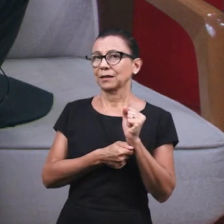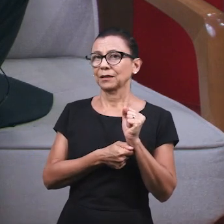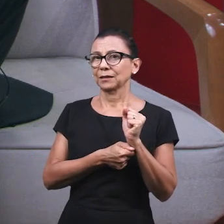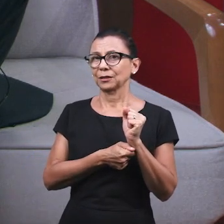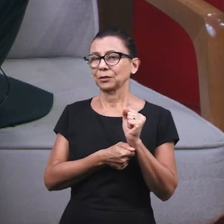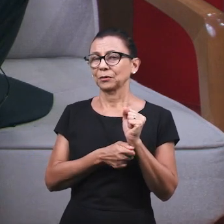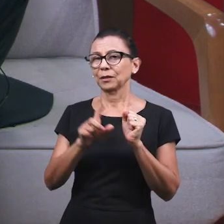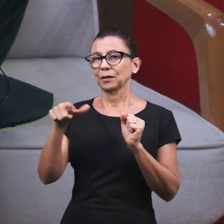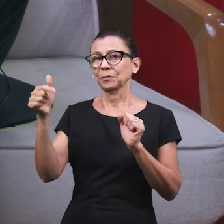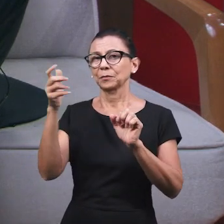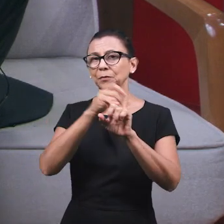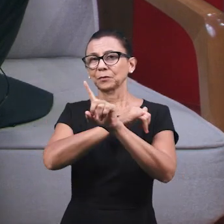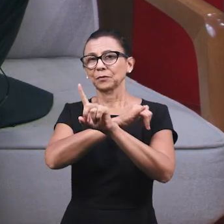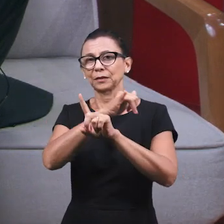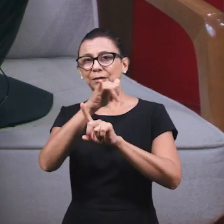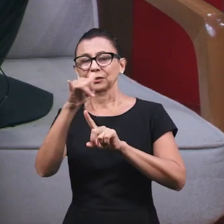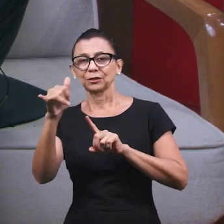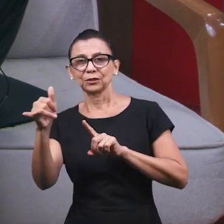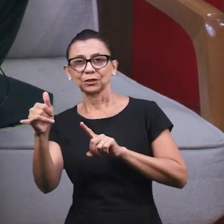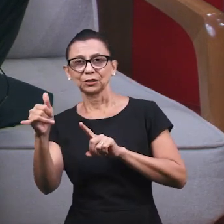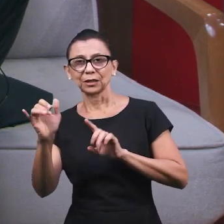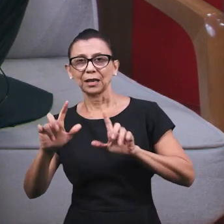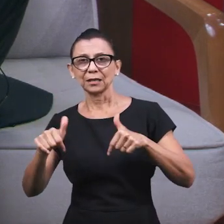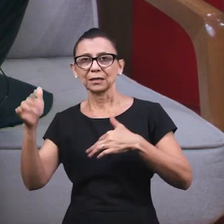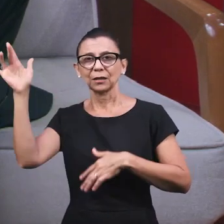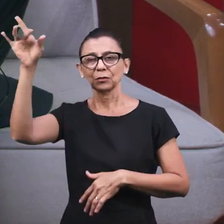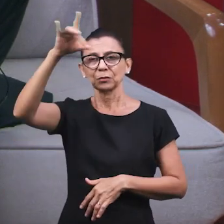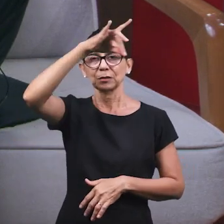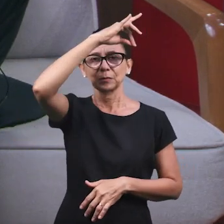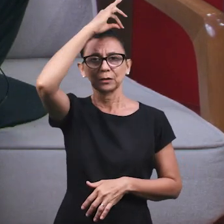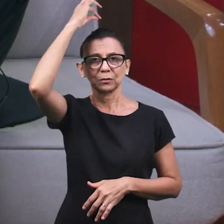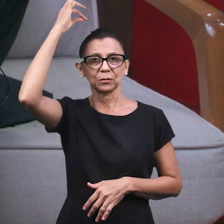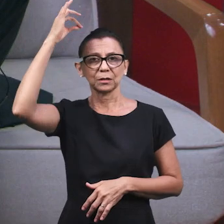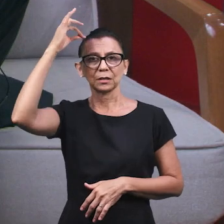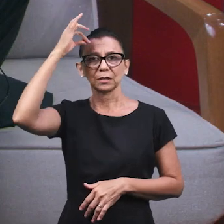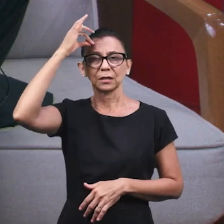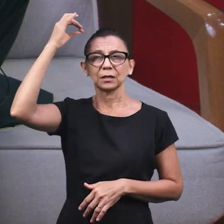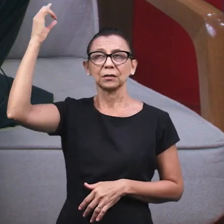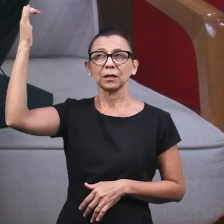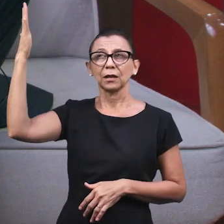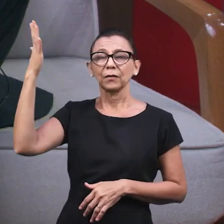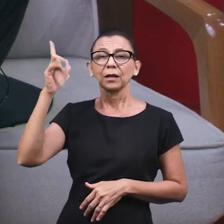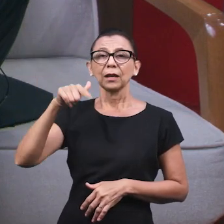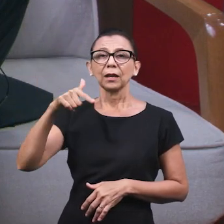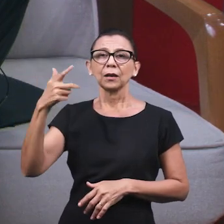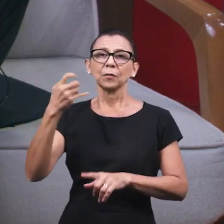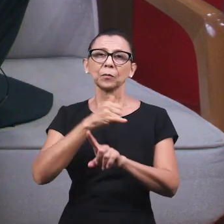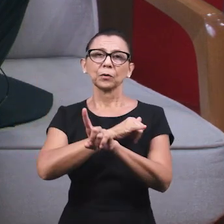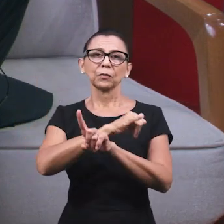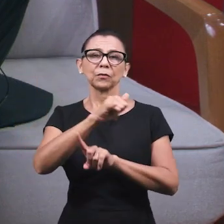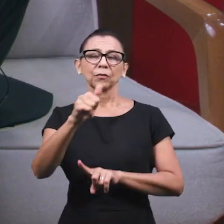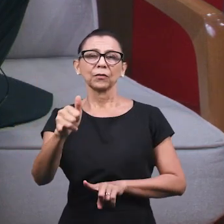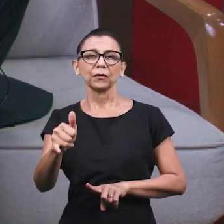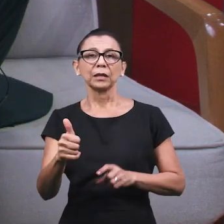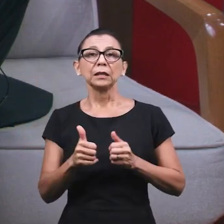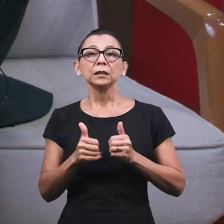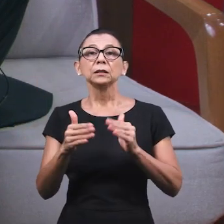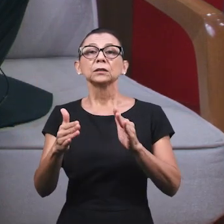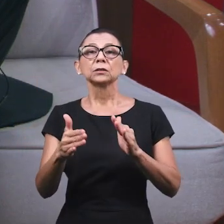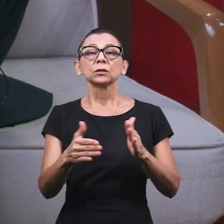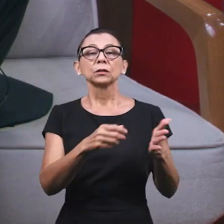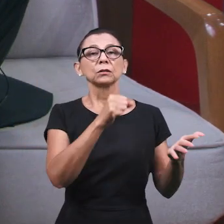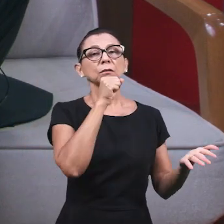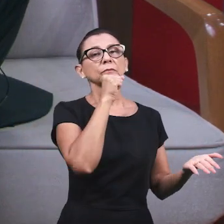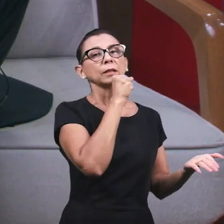mystère, elle est prophétique. Depuis l'Ancien Testament,